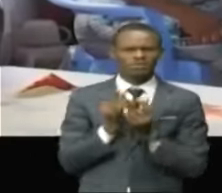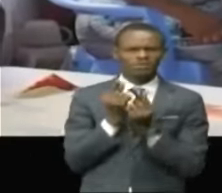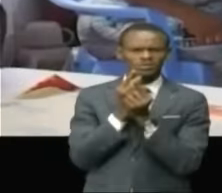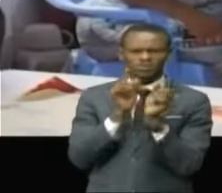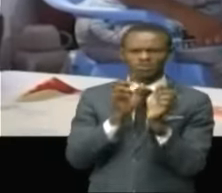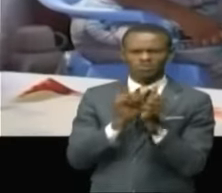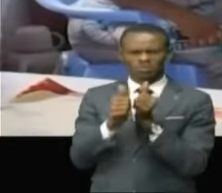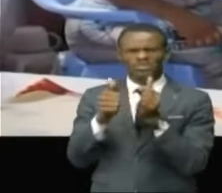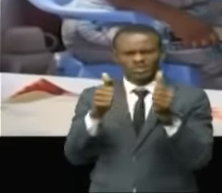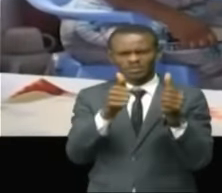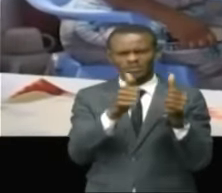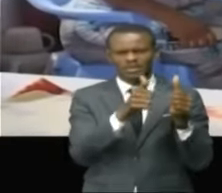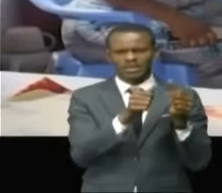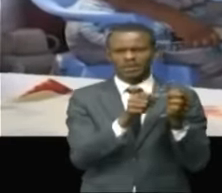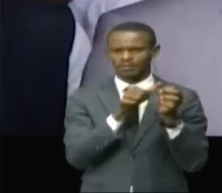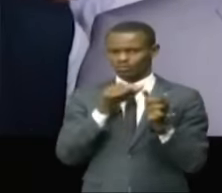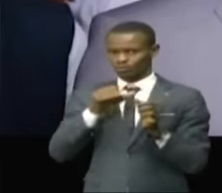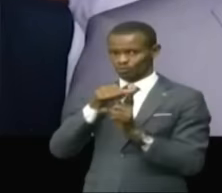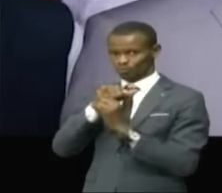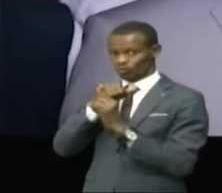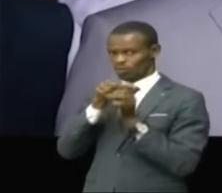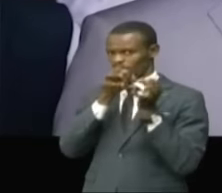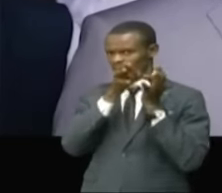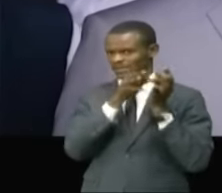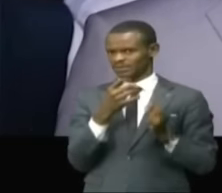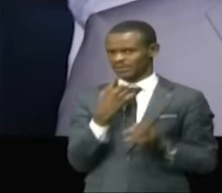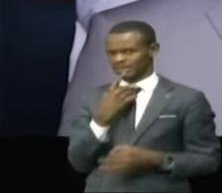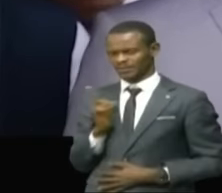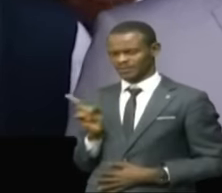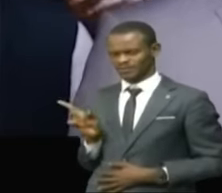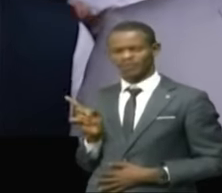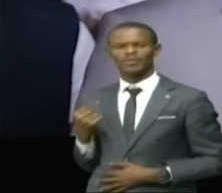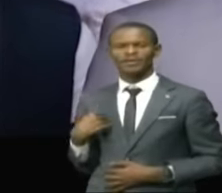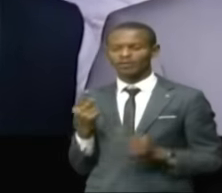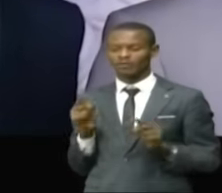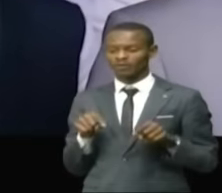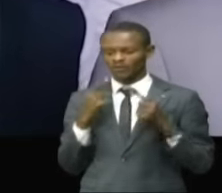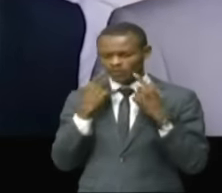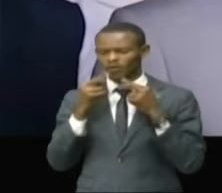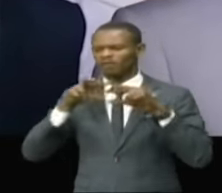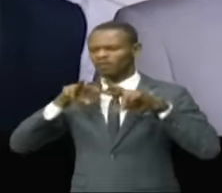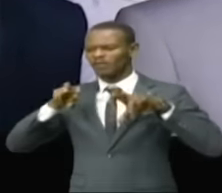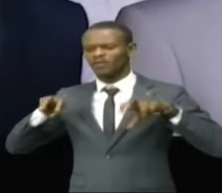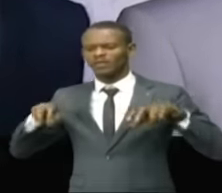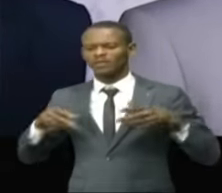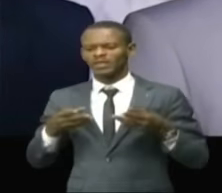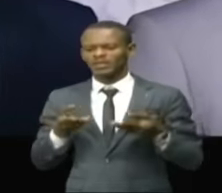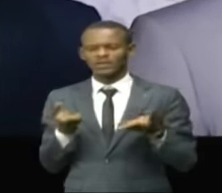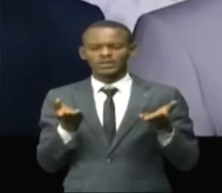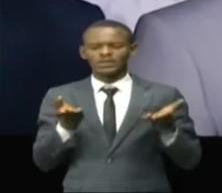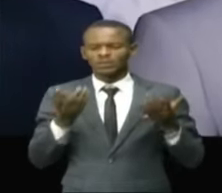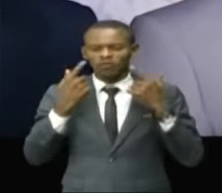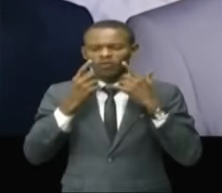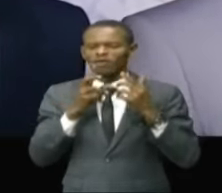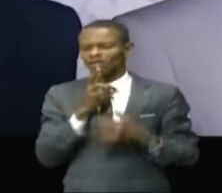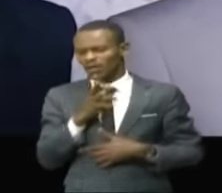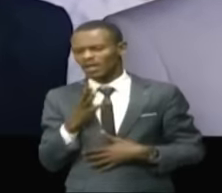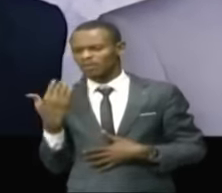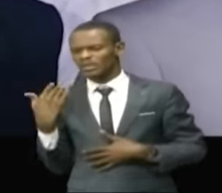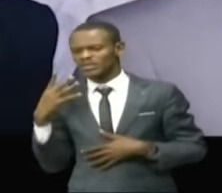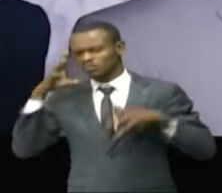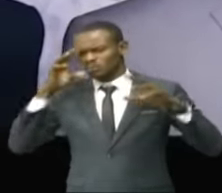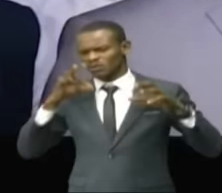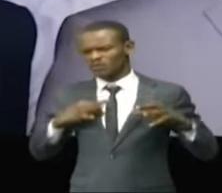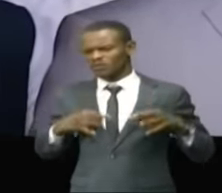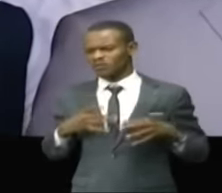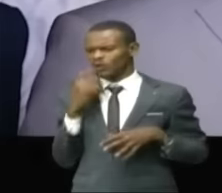son évolution. Nous allons venir vérifier sur le terrain, voir comment est-ce que ça est en train de se passer, identifier les défis et les adresser avant que ça